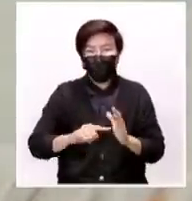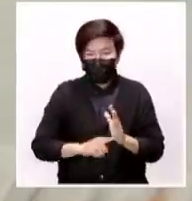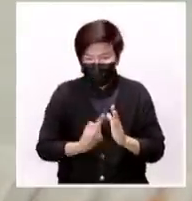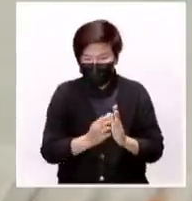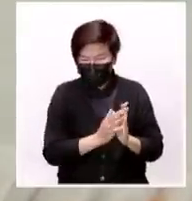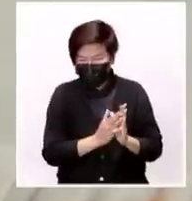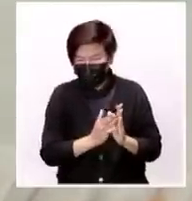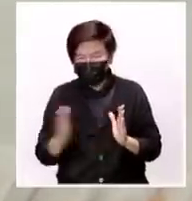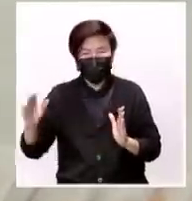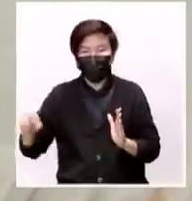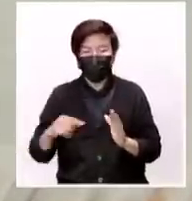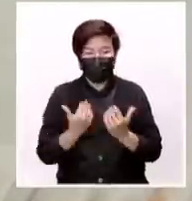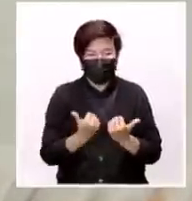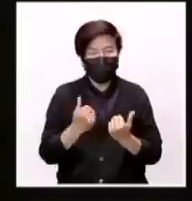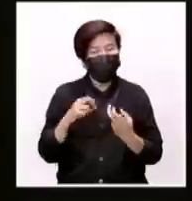นักพอสมควรค่ะ